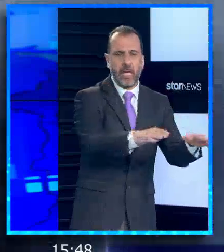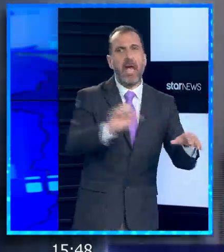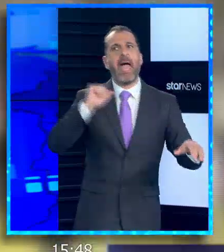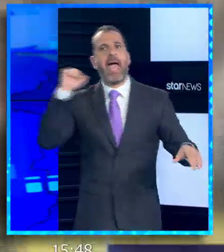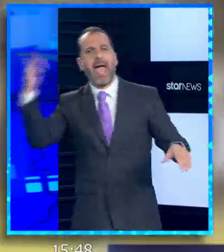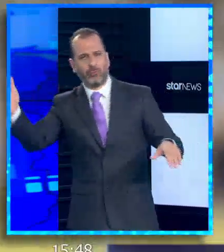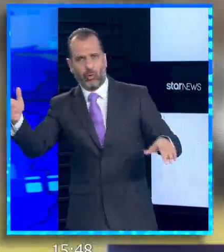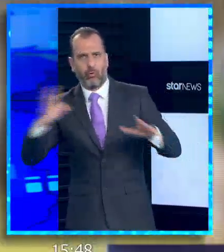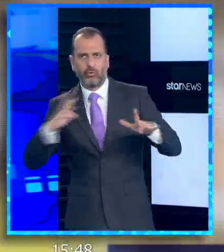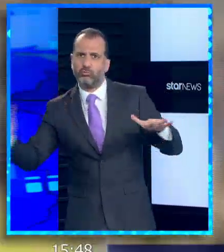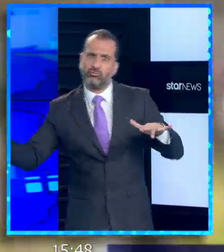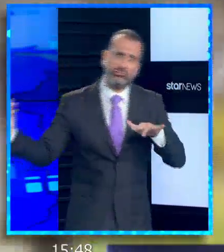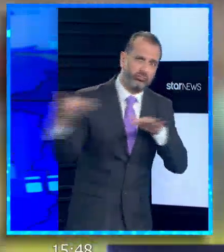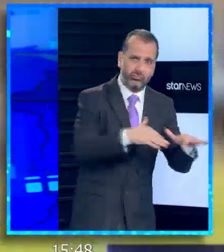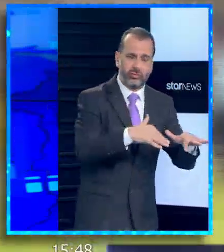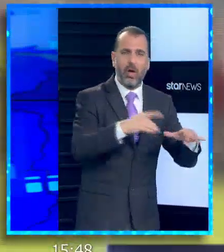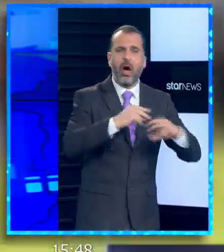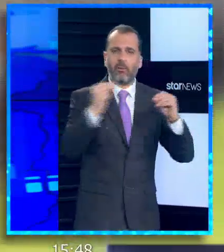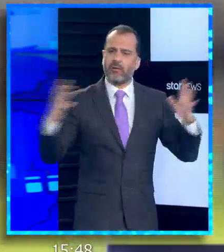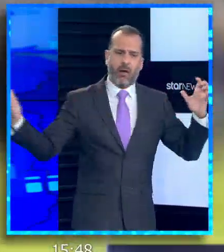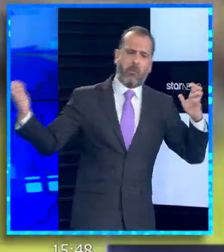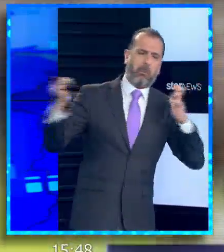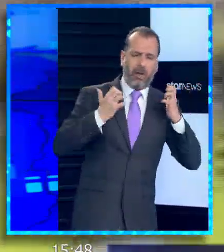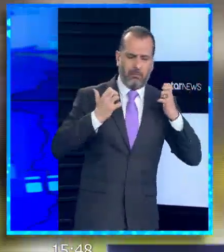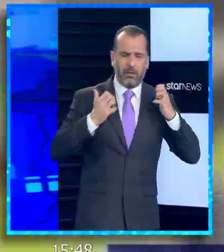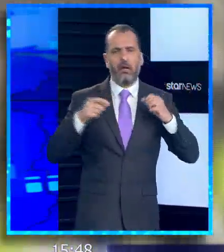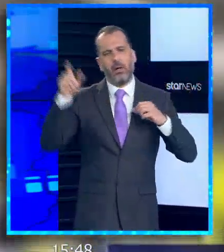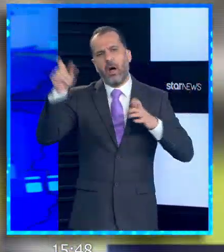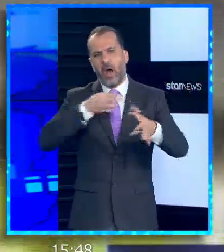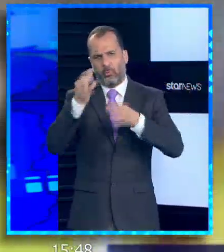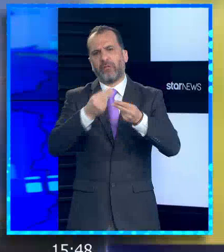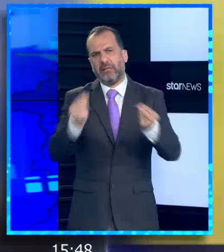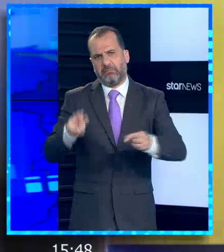να μπουν με το ζόρι. Έπεσαν όλοι πάνω μας, είπε ένας οπαδός.